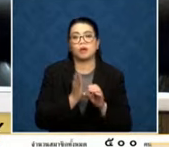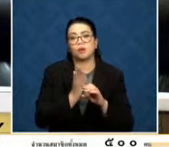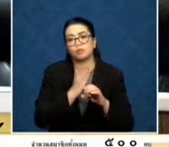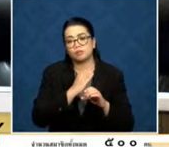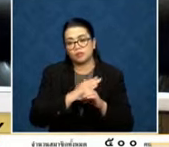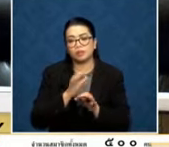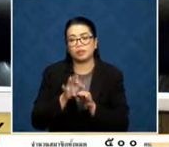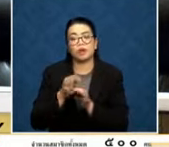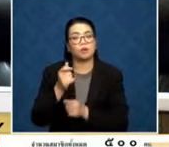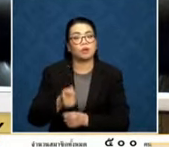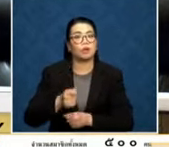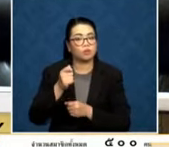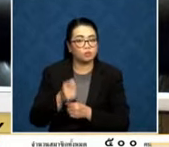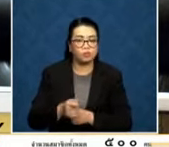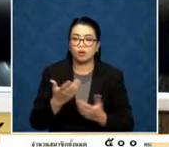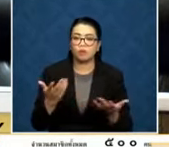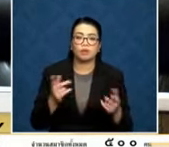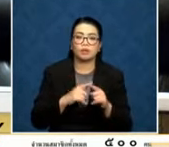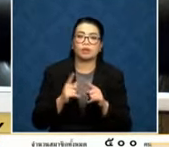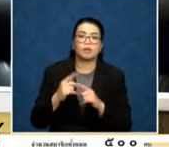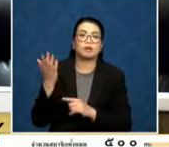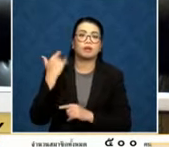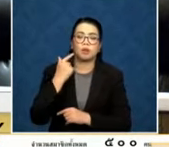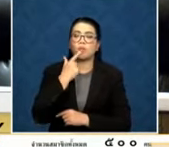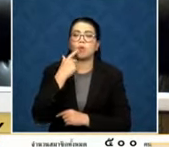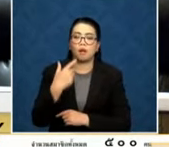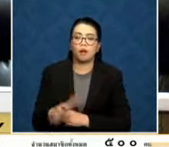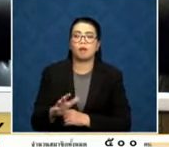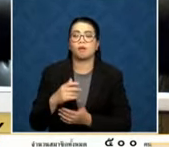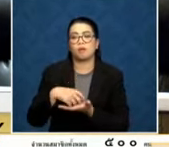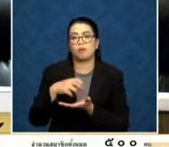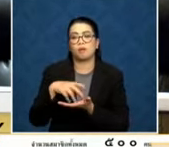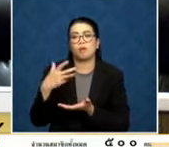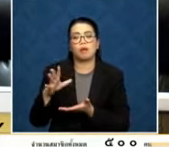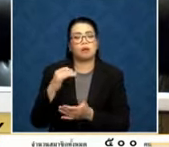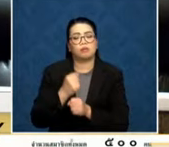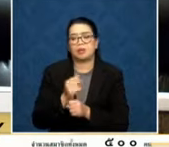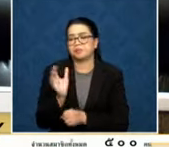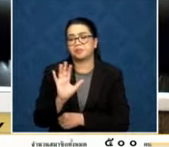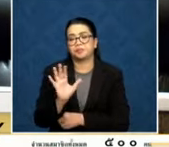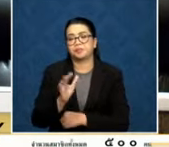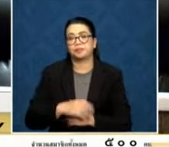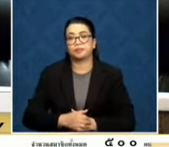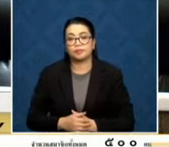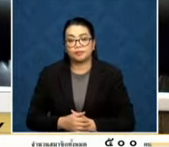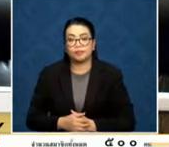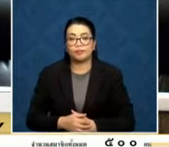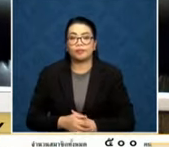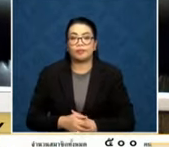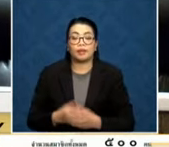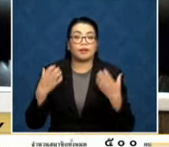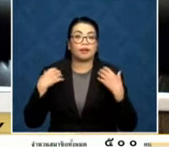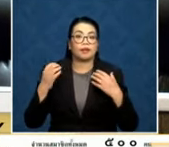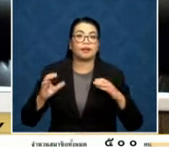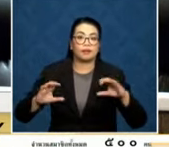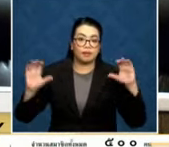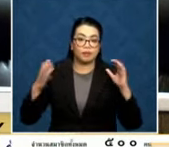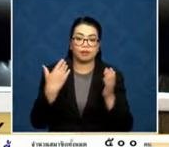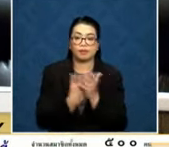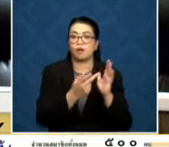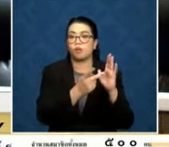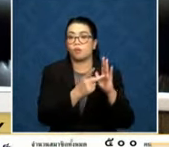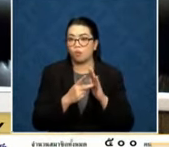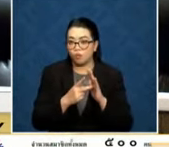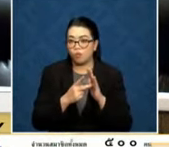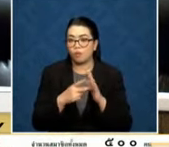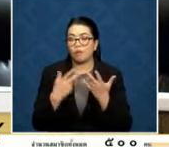ธนาคารธกสผมเคยพูดมาก่อนหน้านี้แล้วนะครับว่าท่านอย่าทำอย่างนั้นนะครับการที่รัฐบาลกู้มา